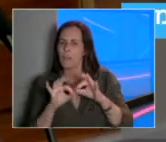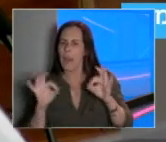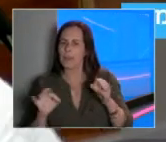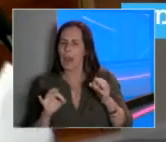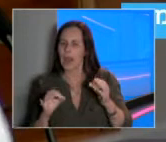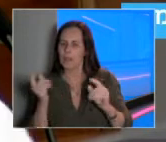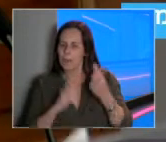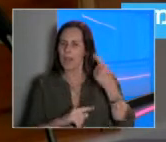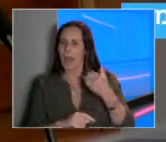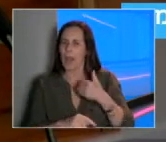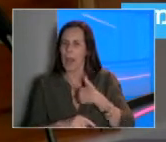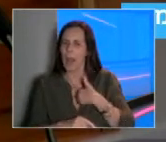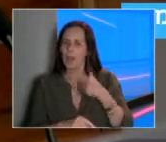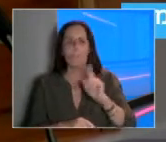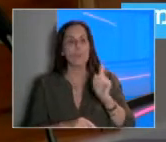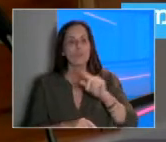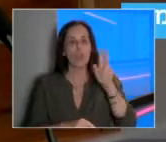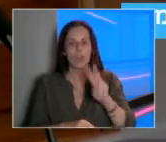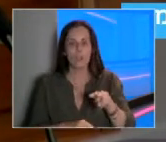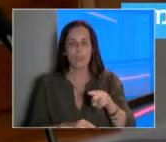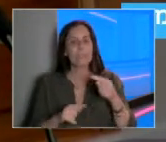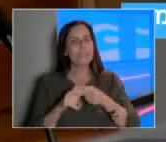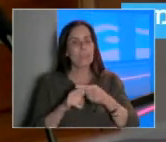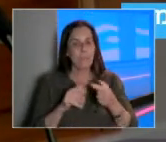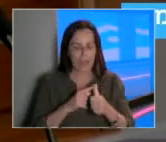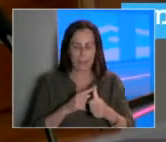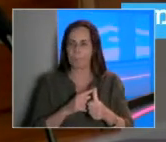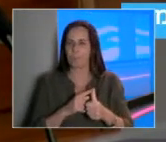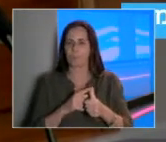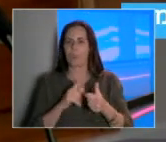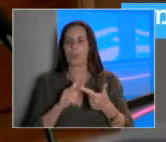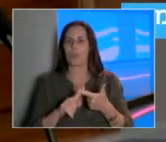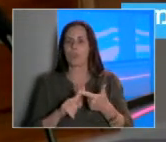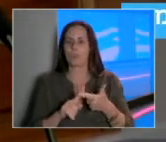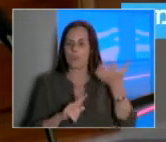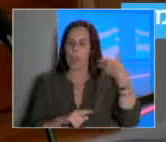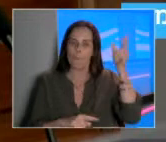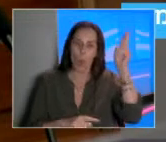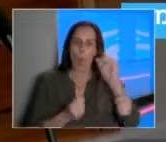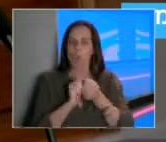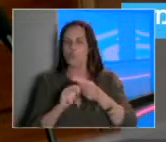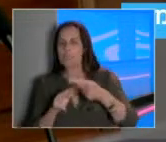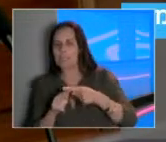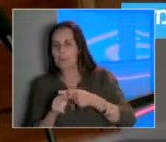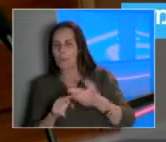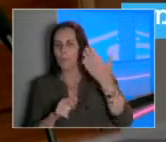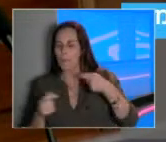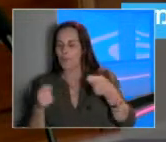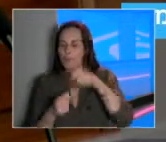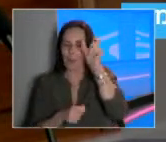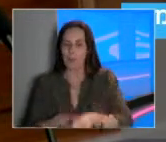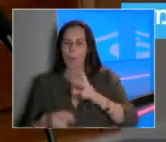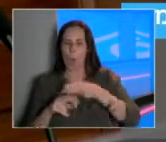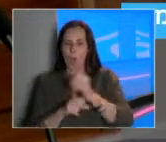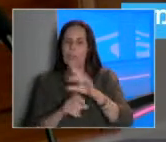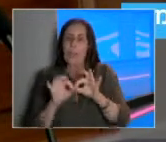בהתחלת האירוע, אז באמת אנחנו רק מי שיש לו, יש לו סימפטומים ושהוא היה בחול, או שיש לו סימפטומים והוא היה במגע עם חולה מאומת,